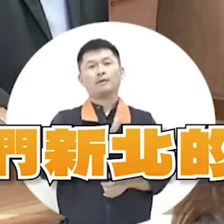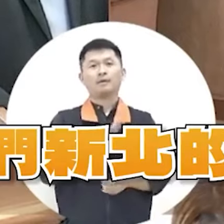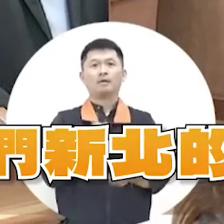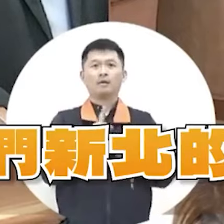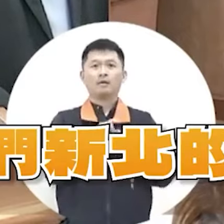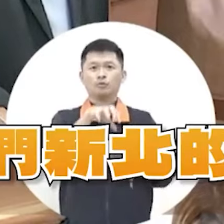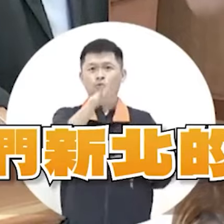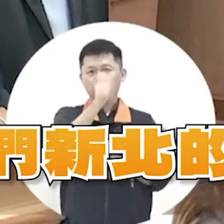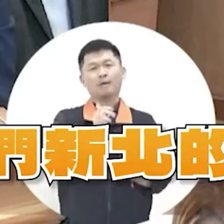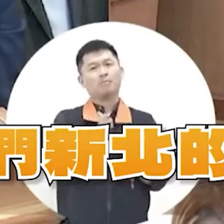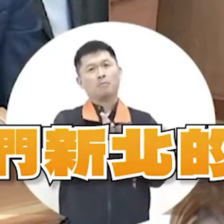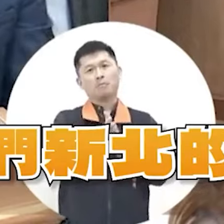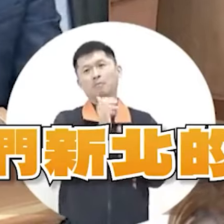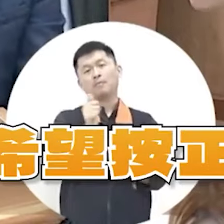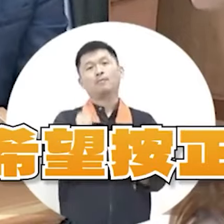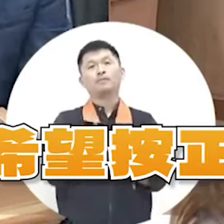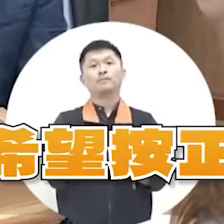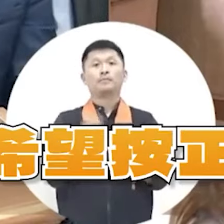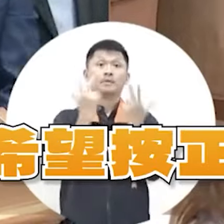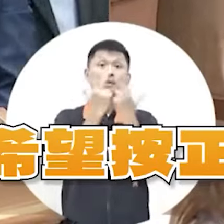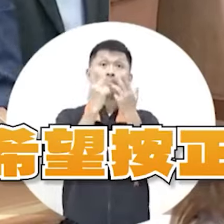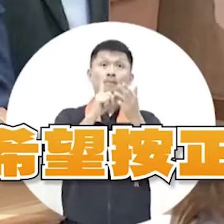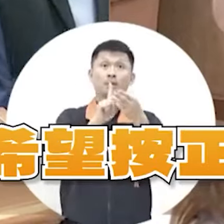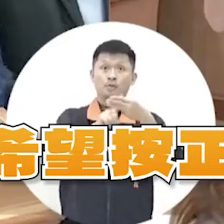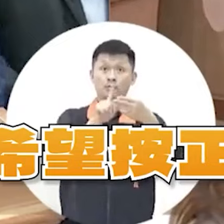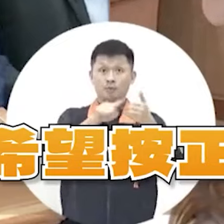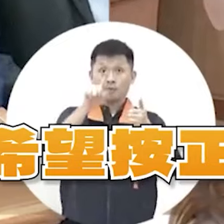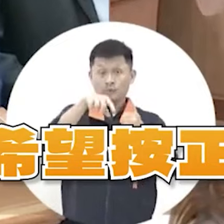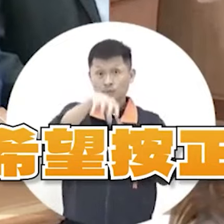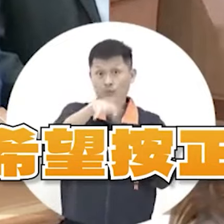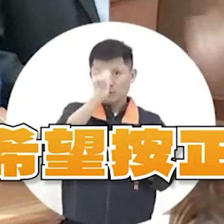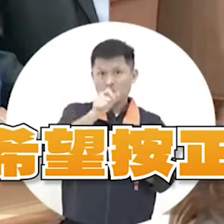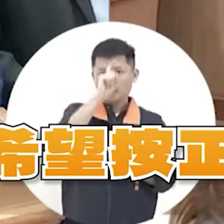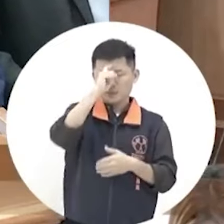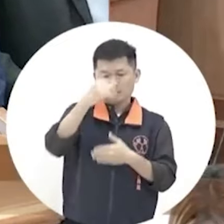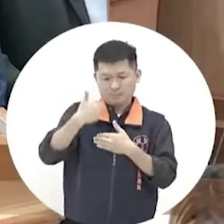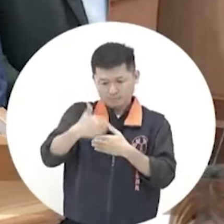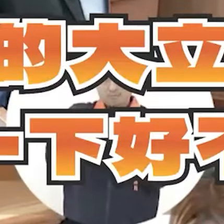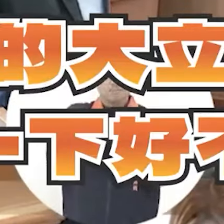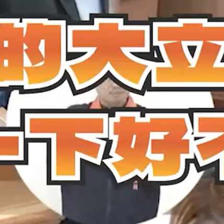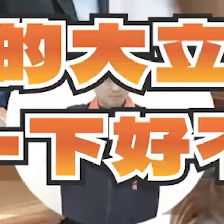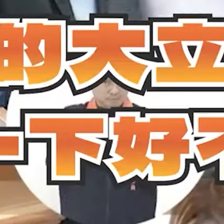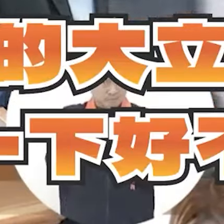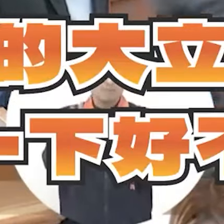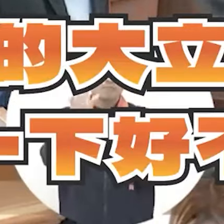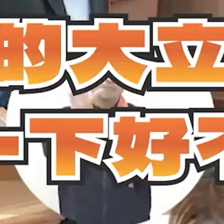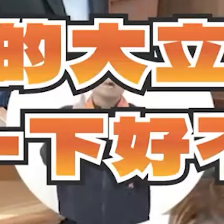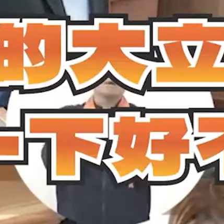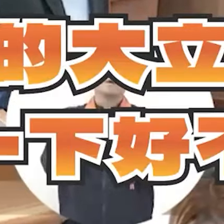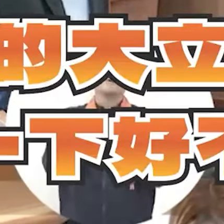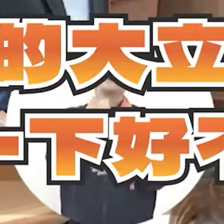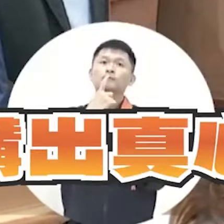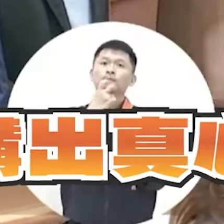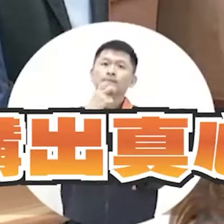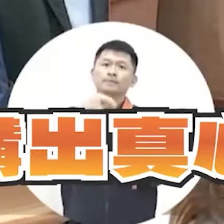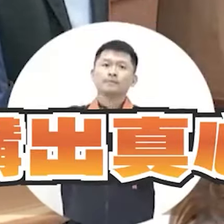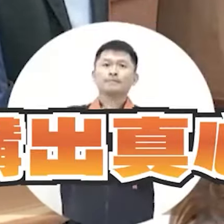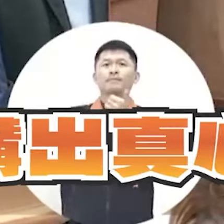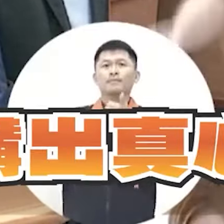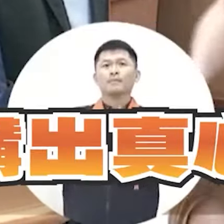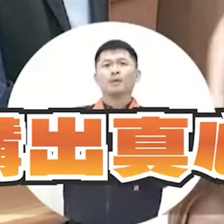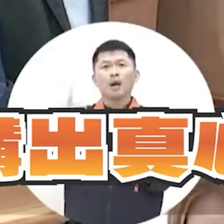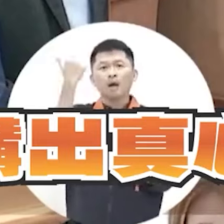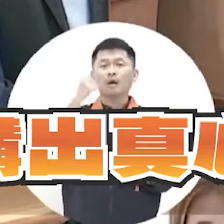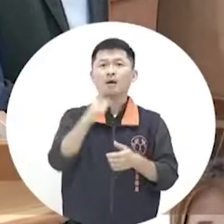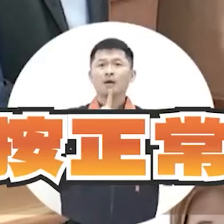定。你看，我们新北的主计处处长说，希望按正常程序。中央的大立委们，听一下好不好？处长讲出